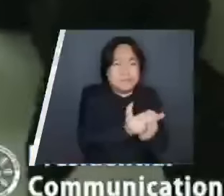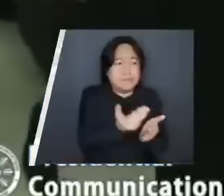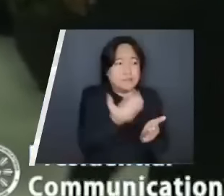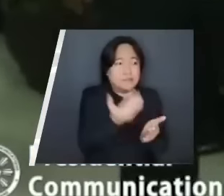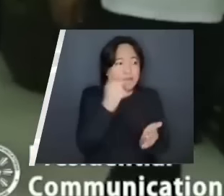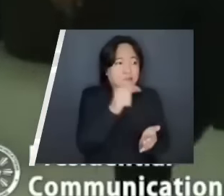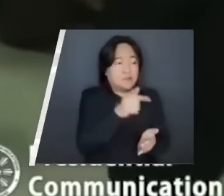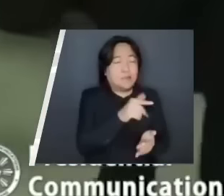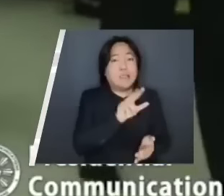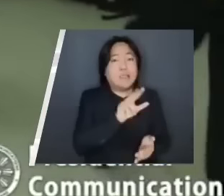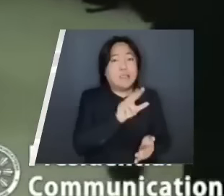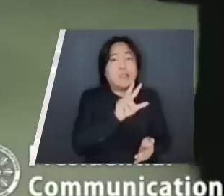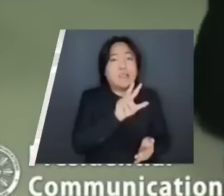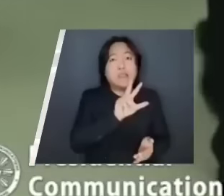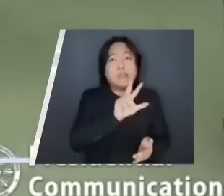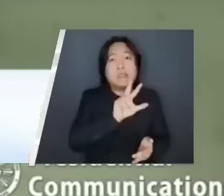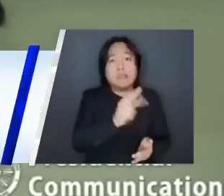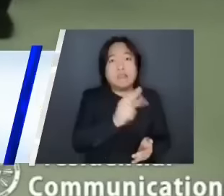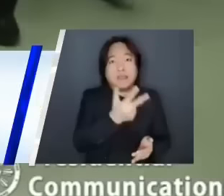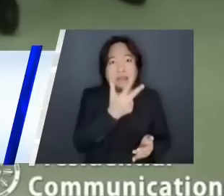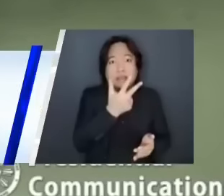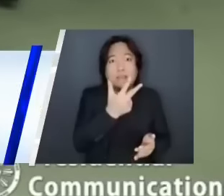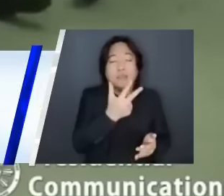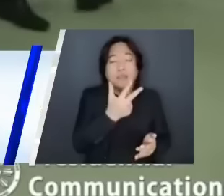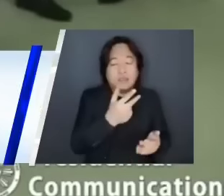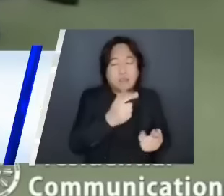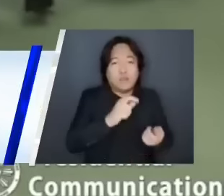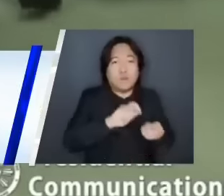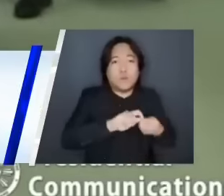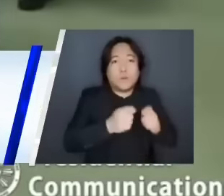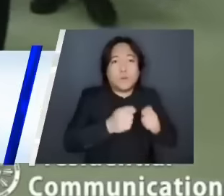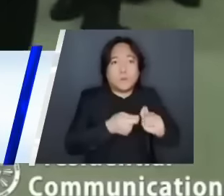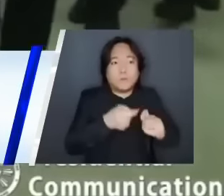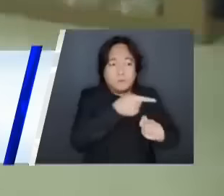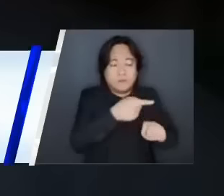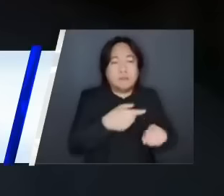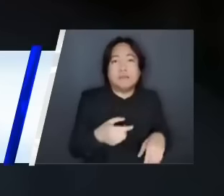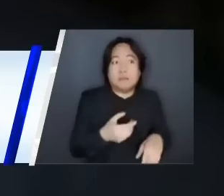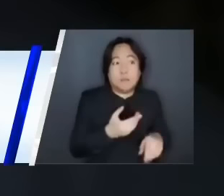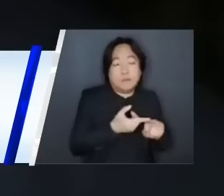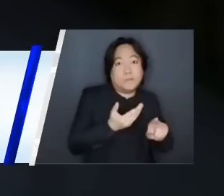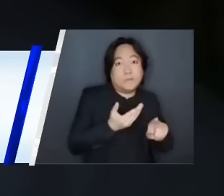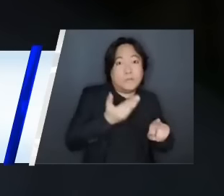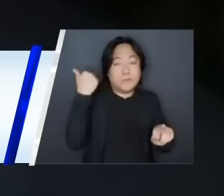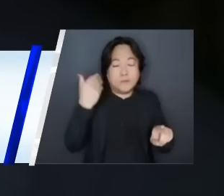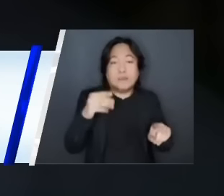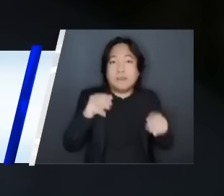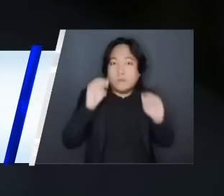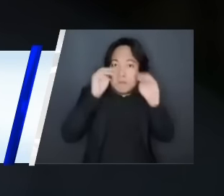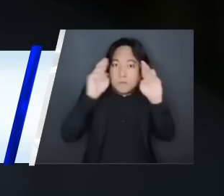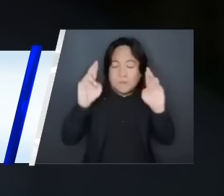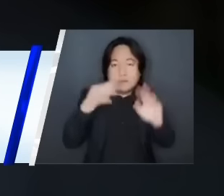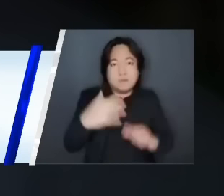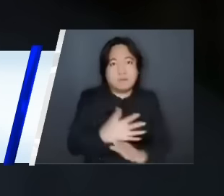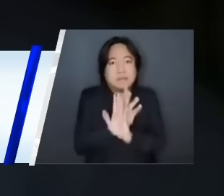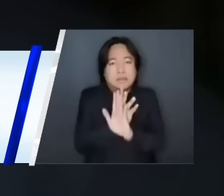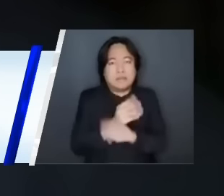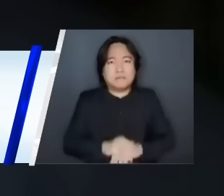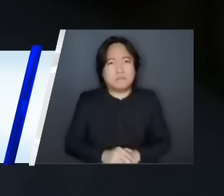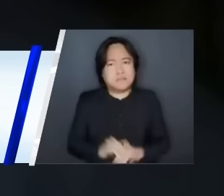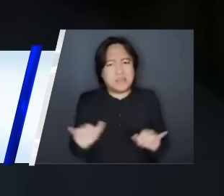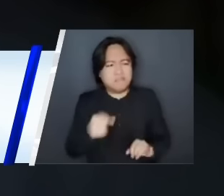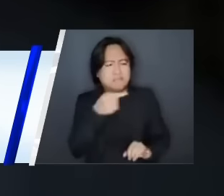Binanggit din ang pagkakasangkot umano ng pamilya Duterte sa iba't ibang krimen at ang pagbabanta umano ni VP Sara sa